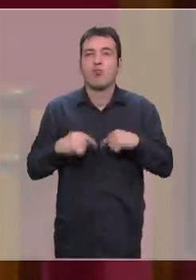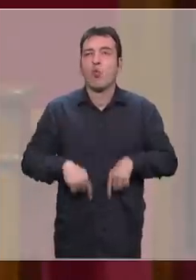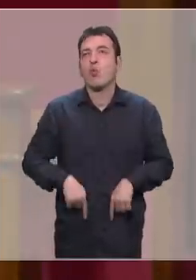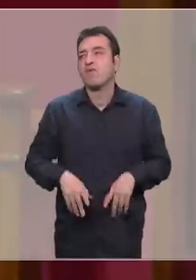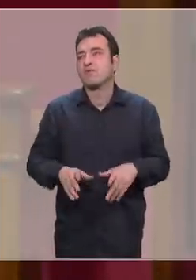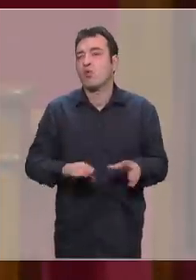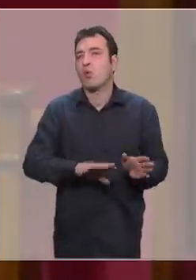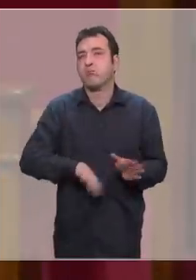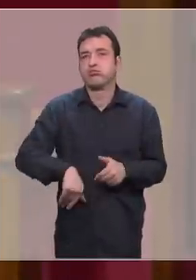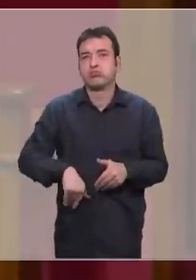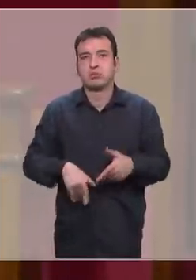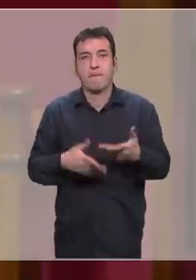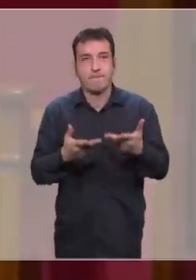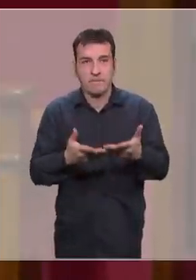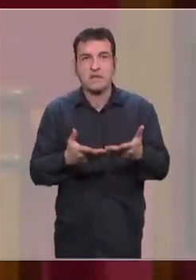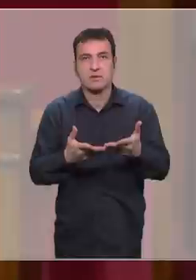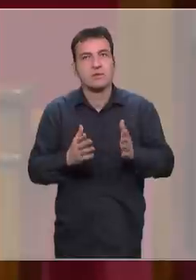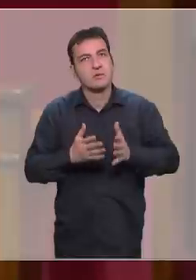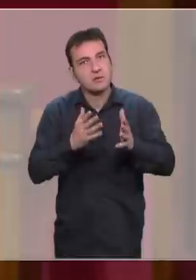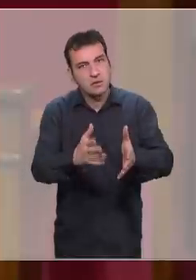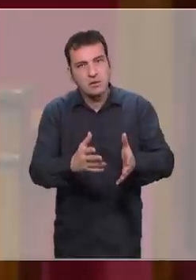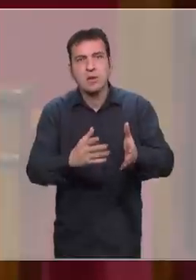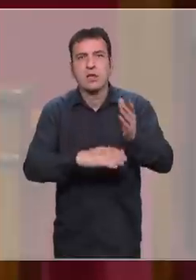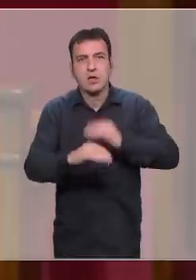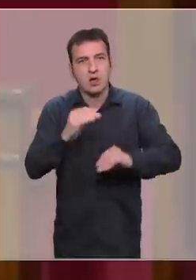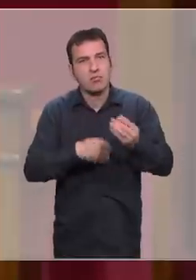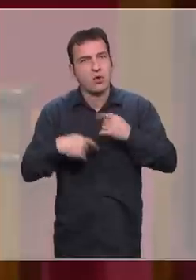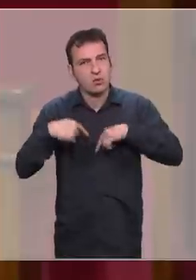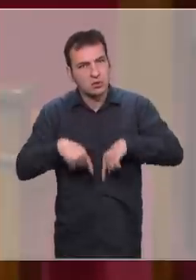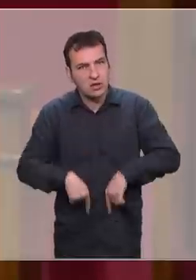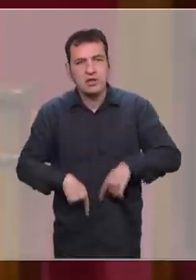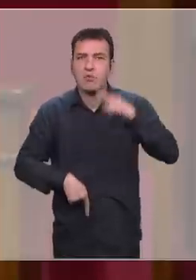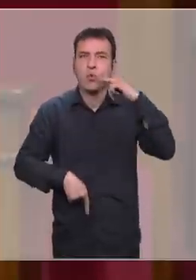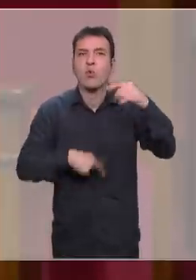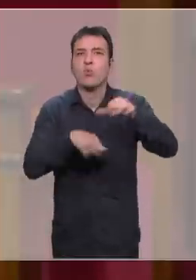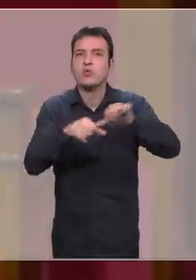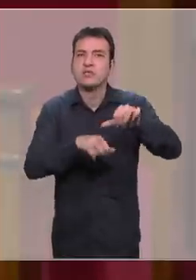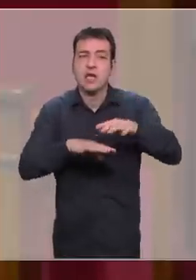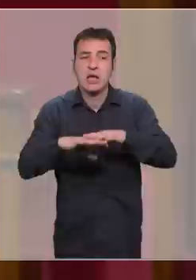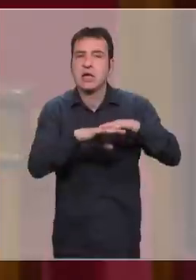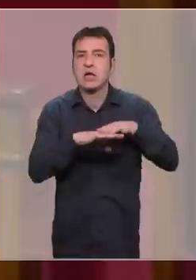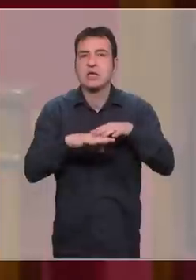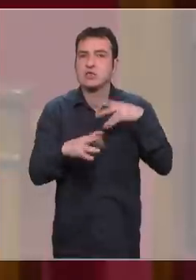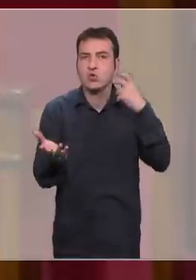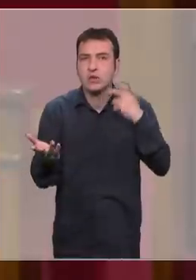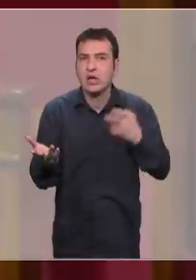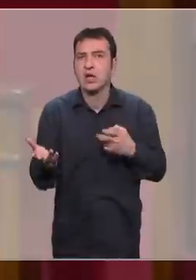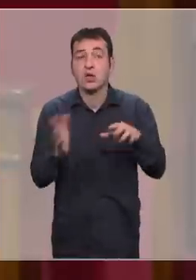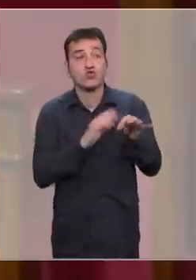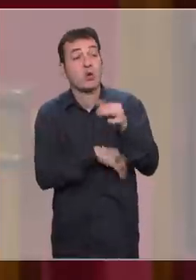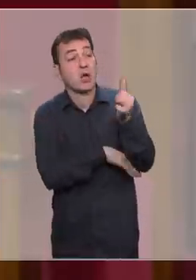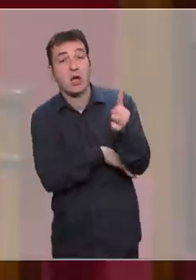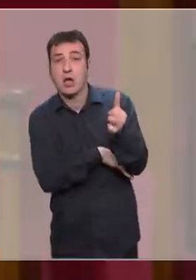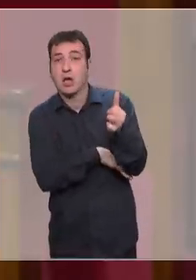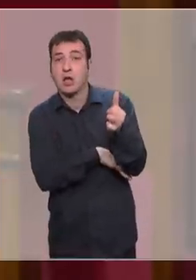dans un grand plan étatique de régénération et de modernisation du réseau ferroviaire lors, choix 1, de